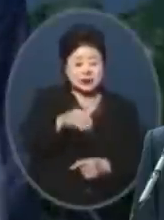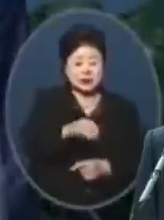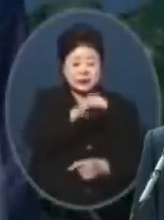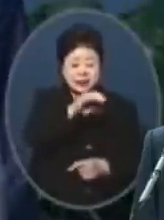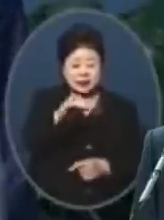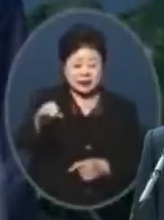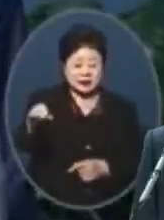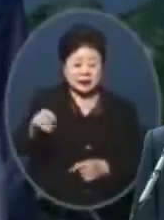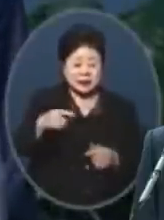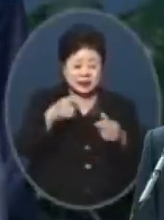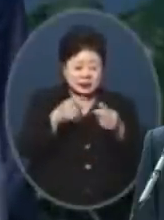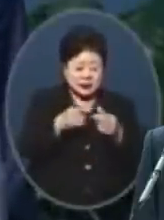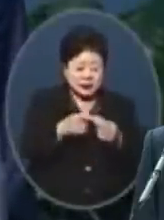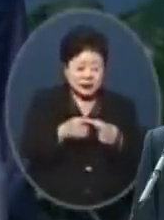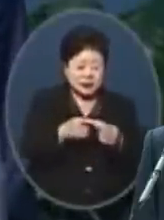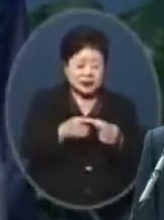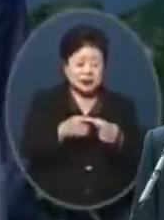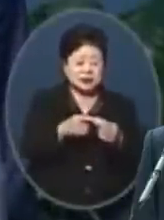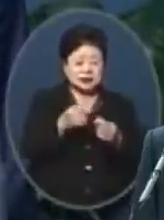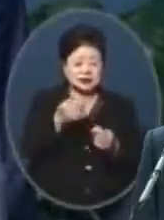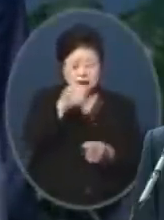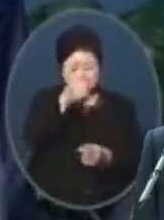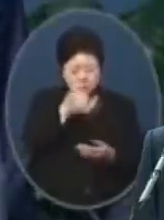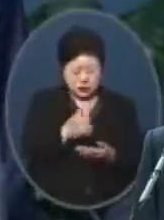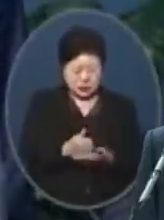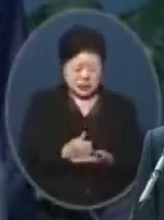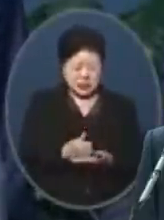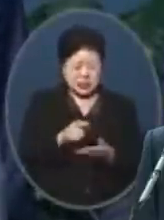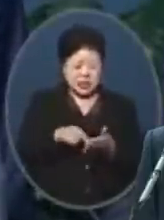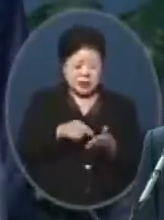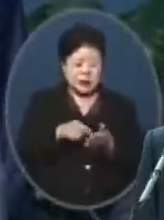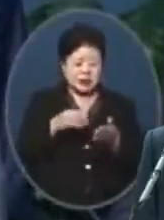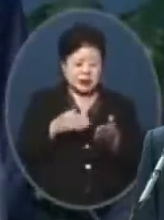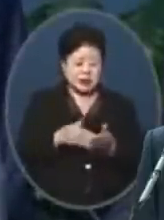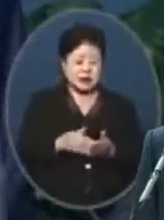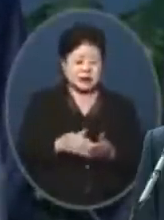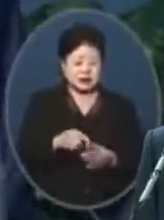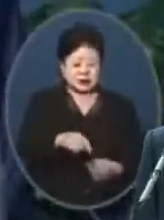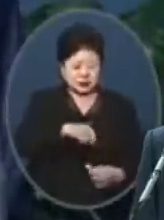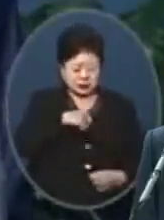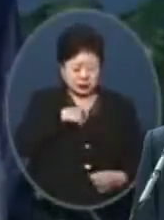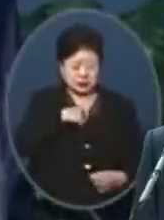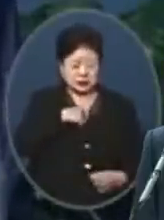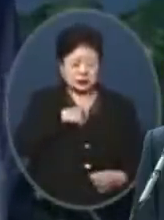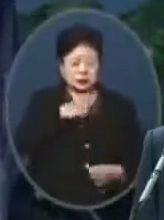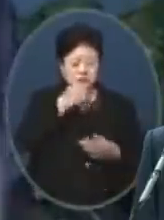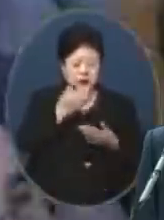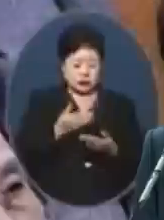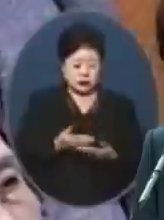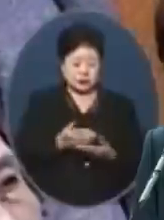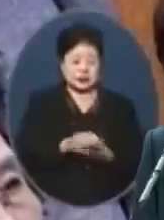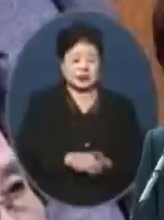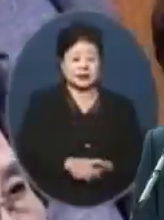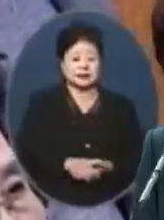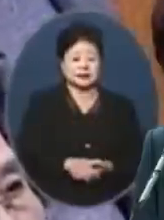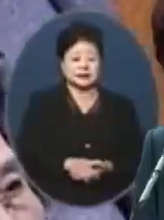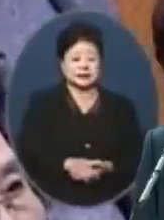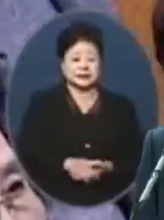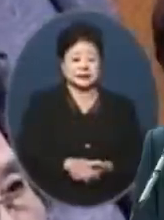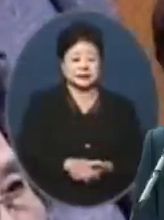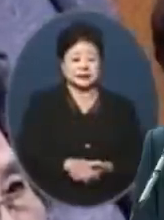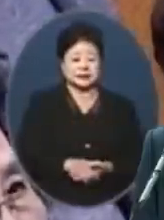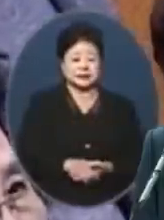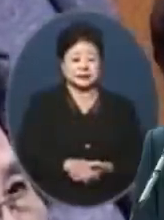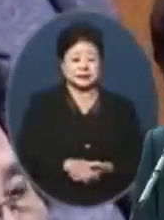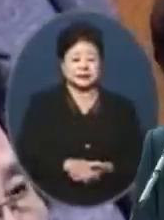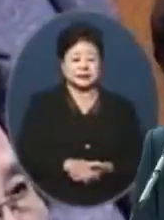십자가에서 첫째로 여러분의 죄를 청산하고 의로움을 주셨습니다. First of all, because he